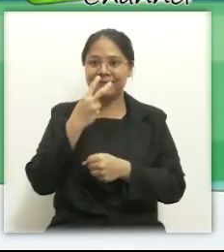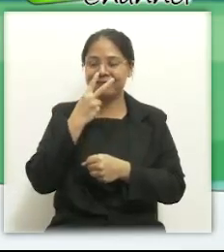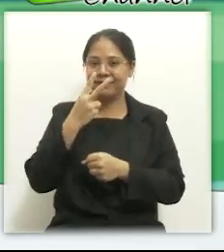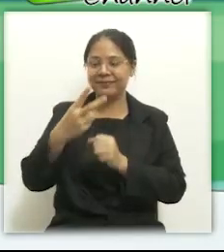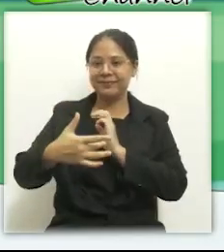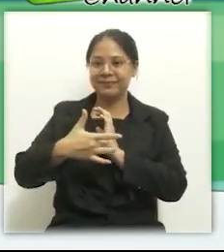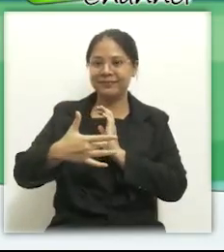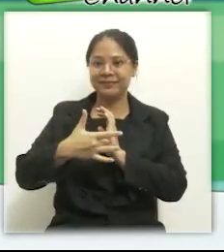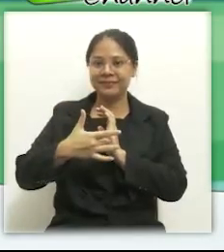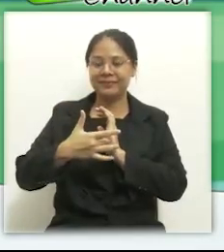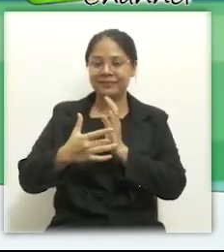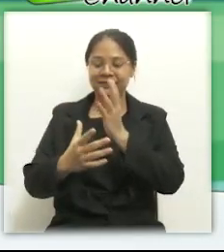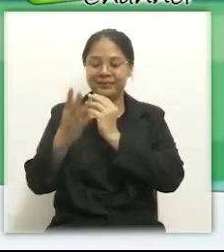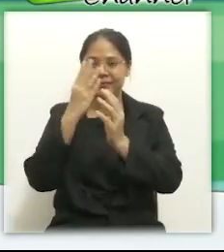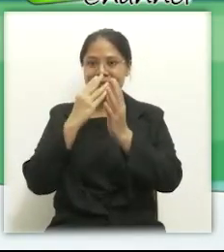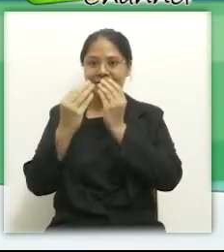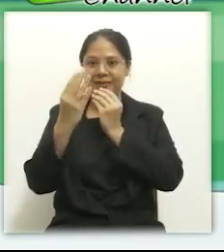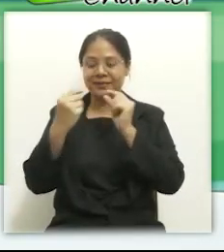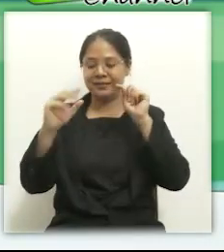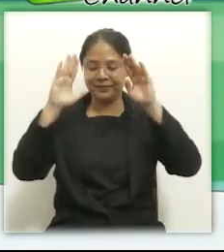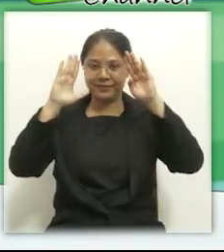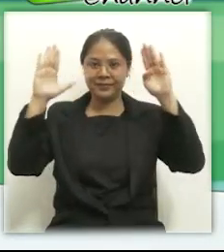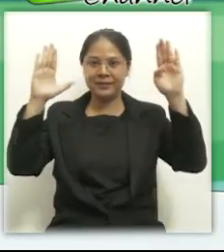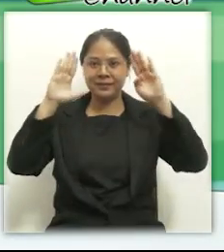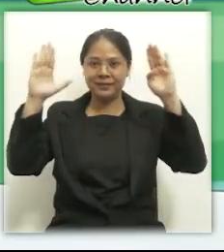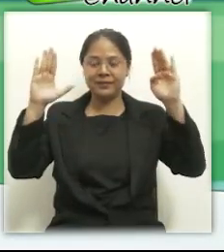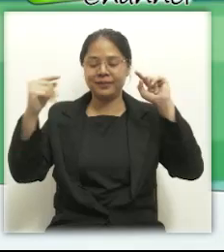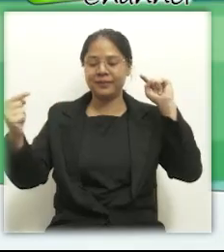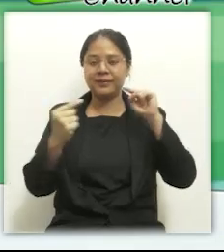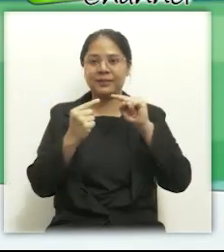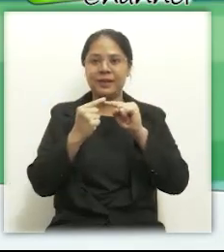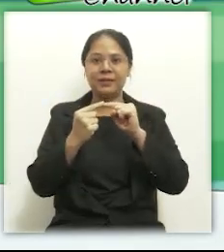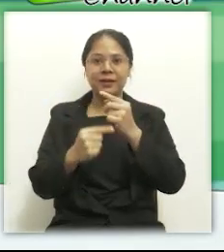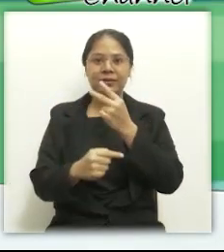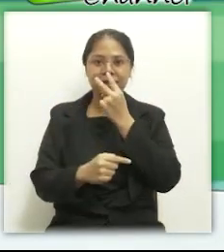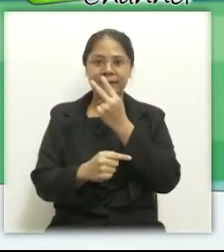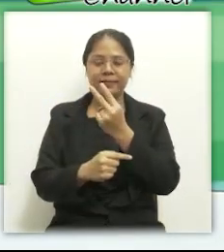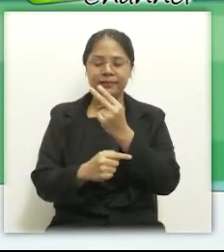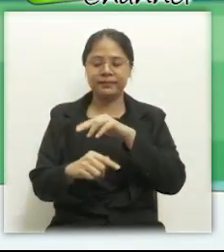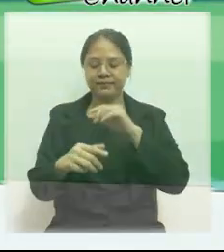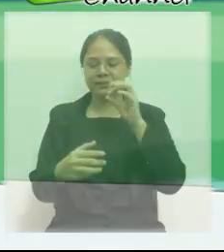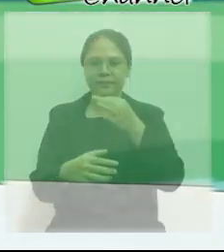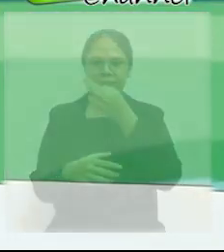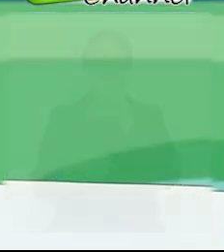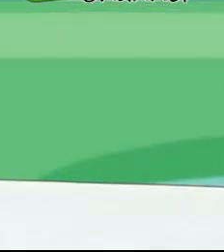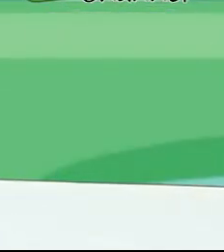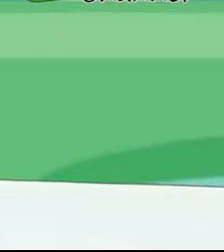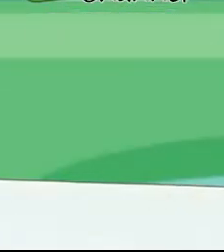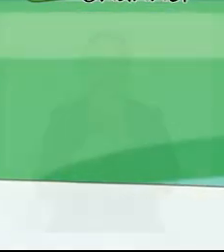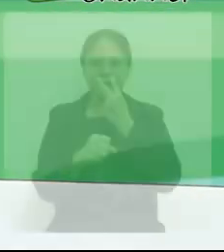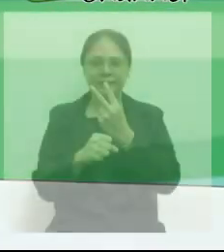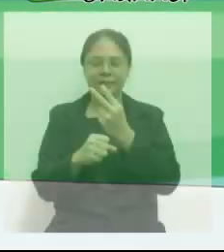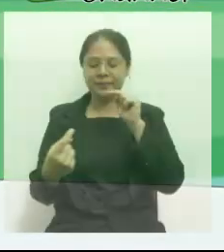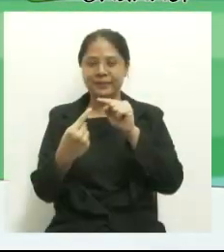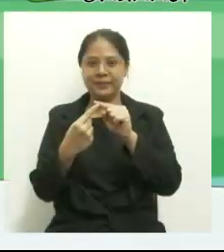การเรียนรู้ด้วยการเรียนรู้แบบเน้นประสบการณ์จริงโดยผ่านชุมชนแห่งการเรียนรู้ทางวิชาชีพเน้นให้ผู้เรียนนะครับ